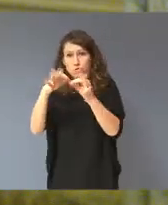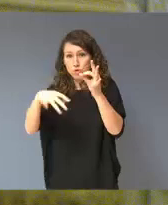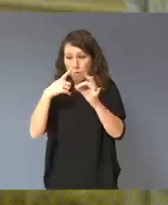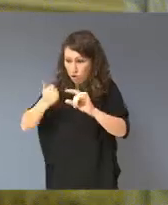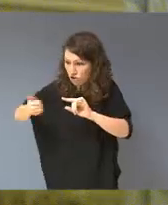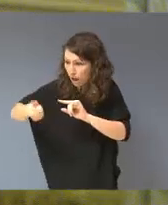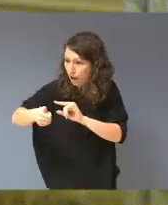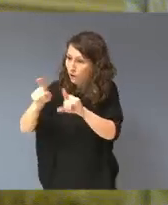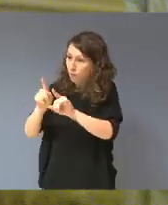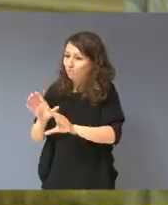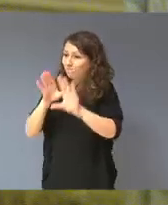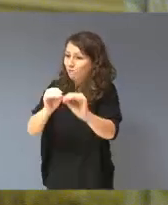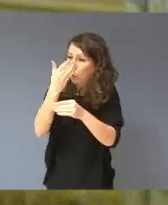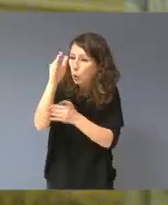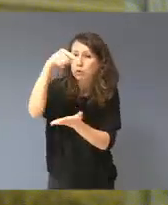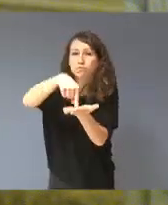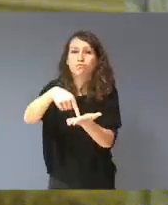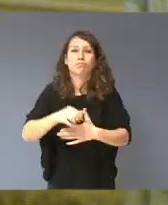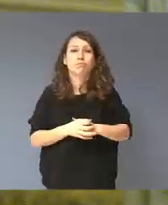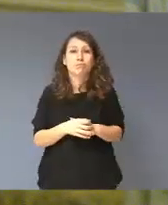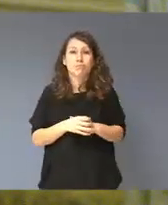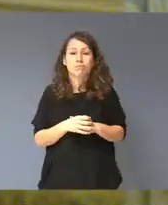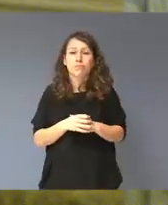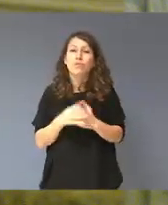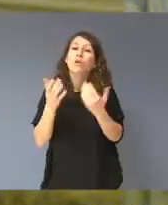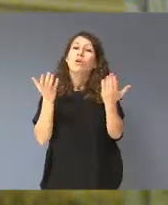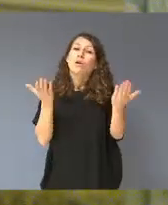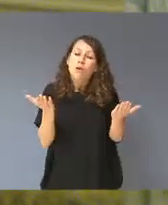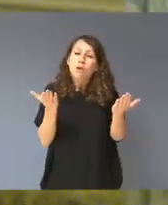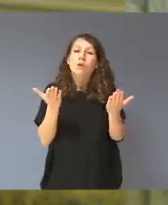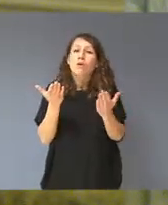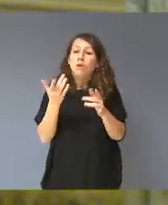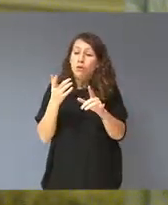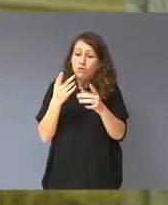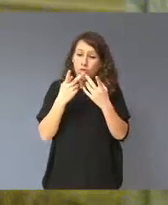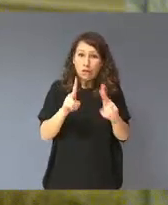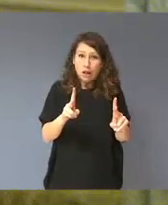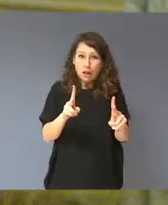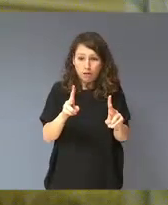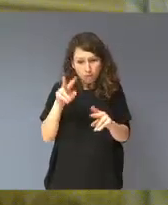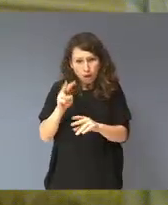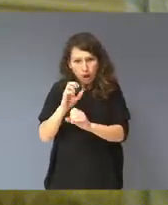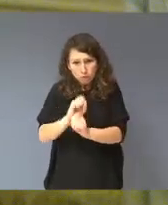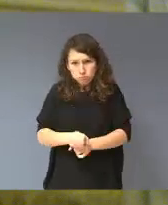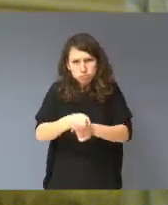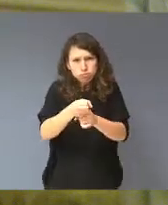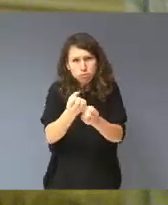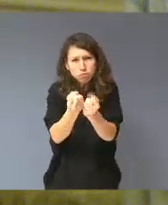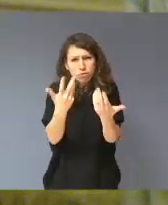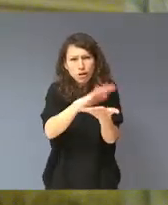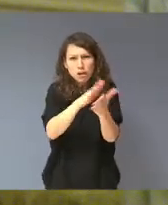premier confinement, l'issue du premier confinement, la collectivité a soutenu un certain nombre d'associations par une subvention de 5 000